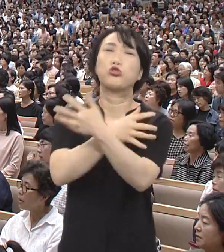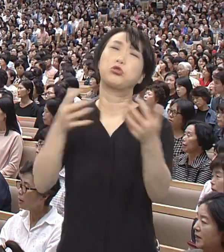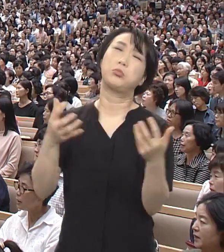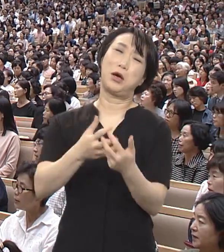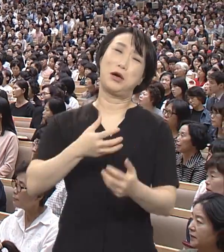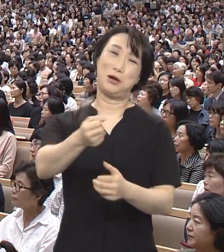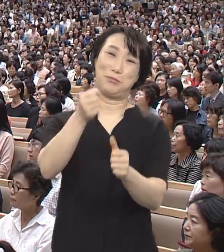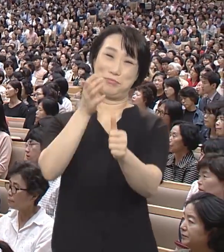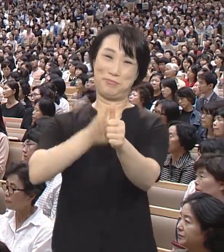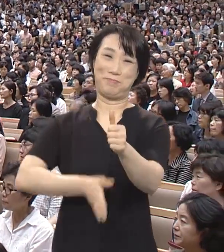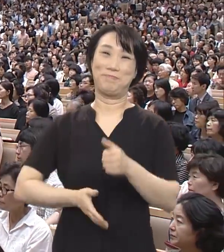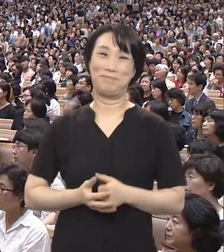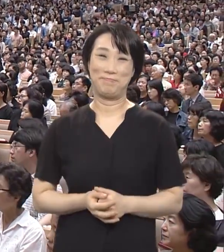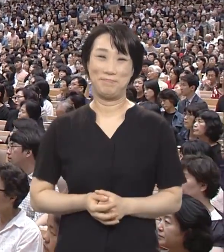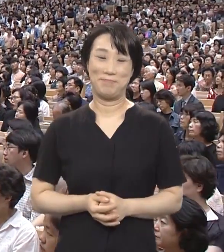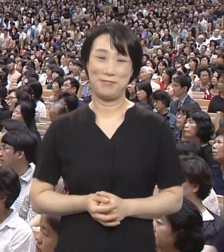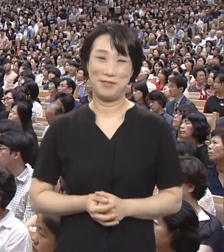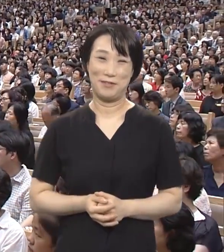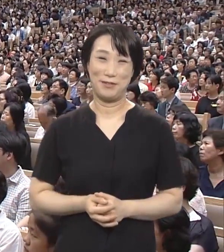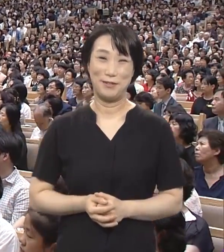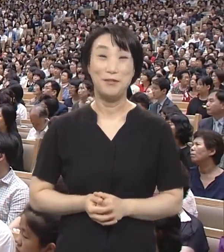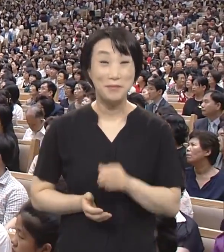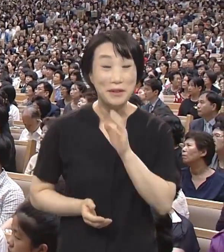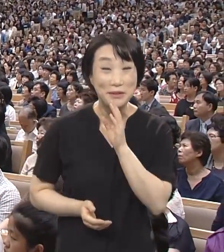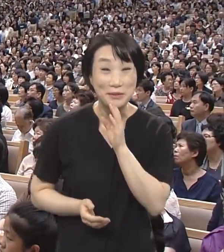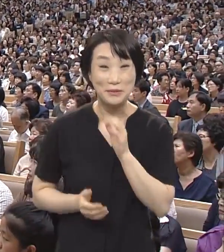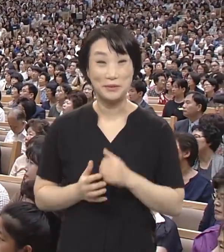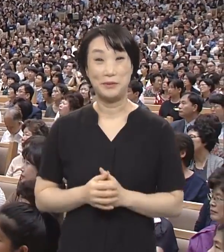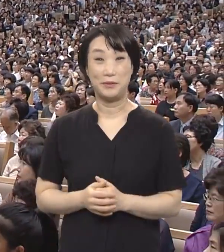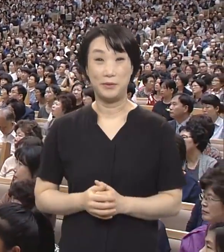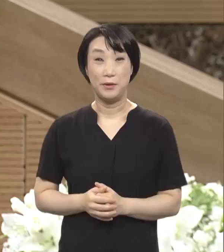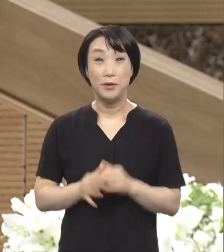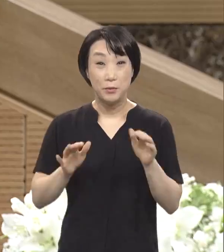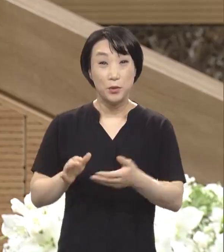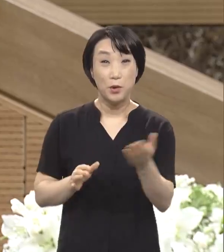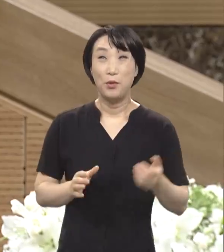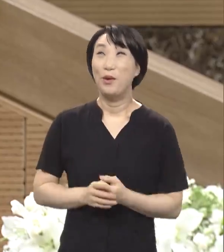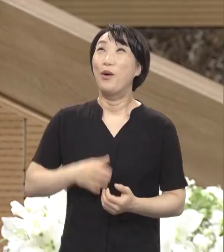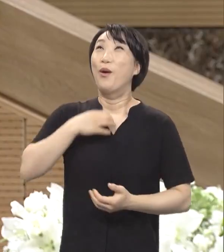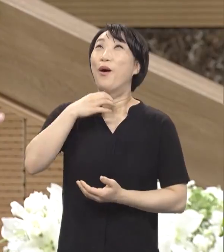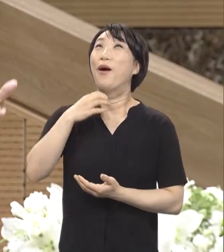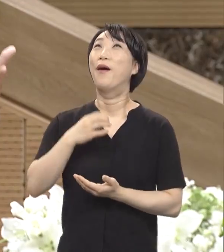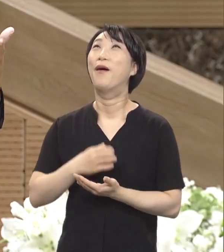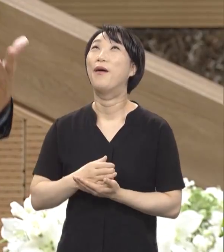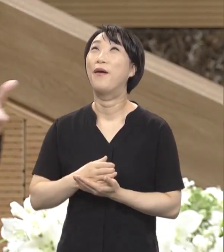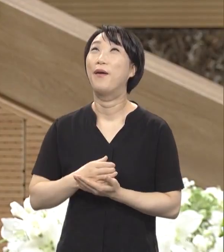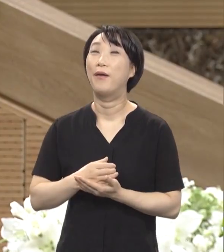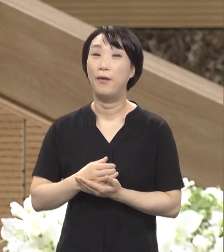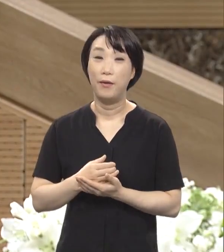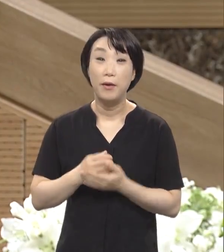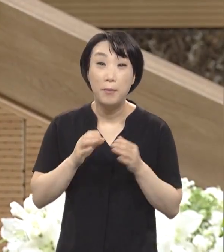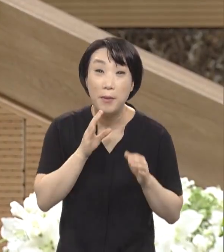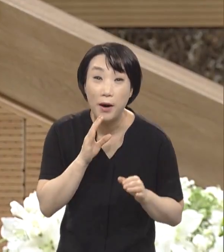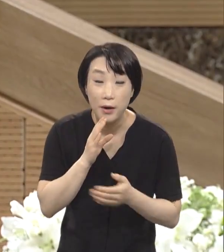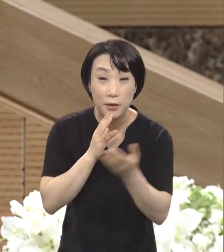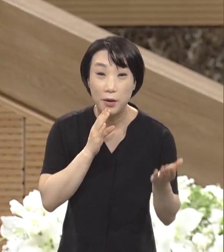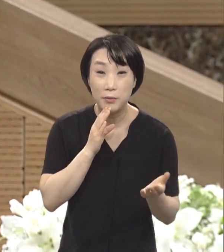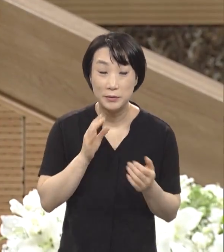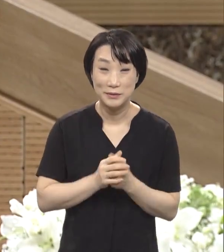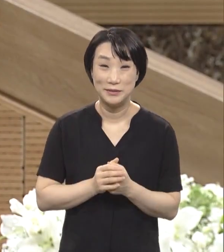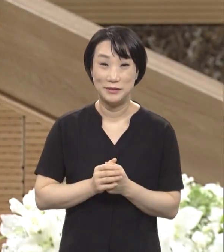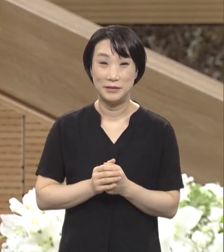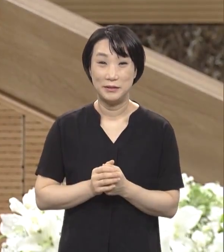말이요. 그분으로. 그럼 감동되지. 그래도 그런